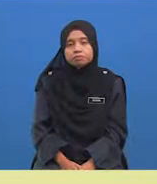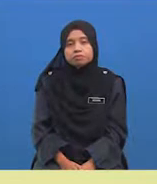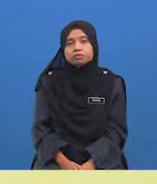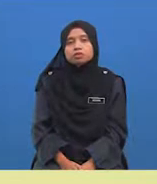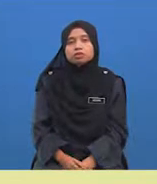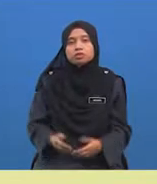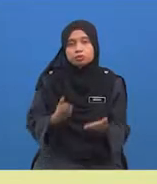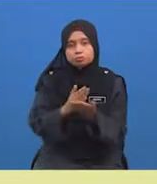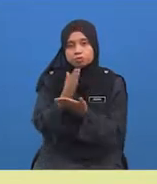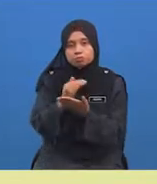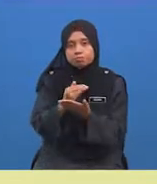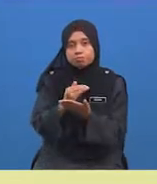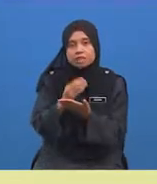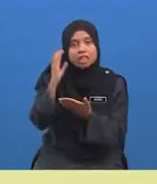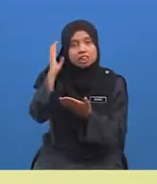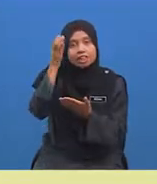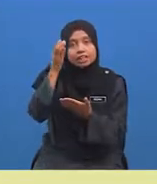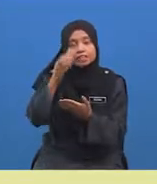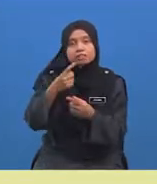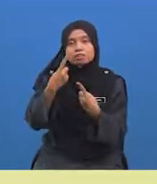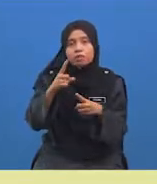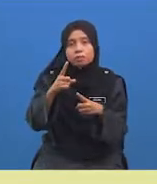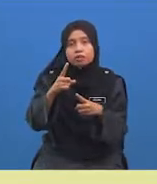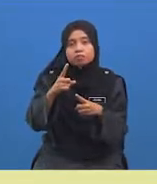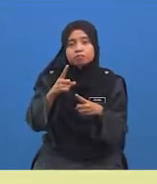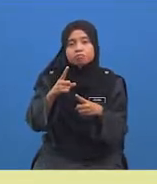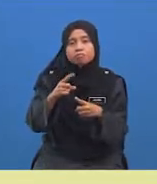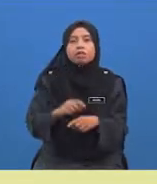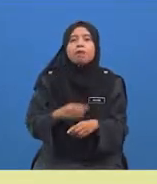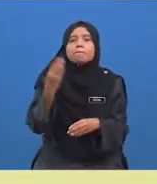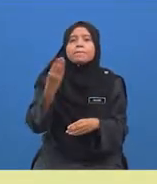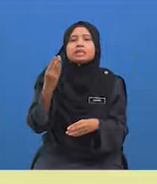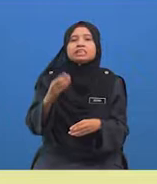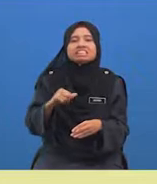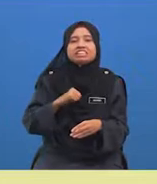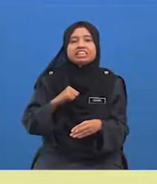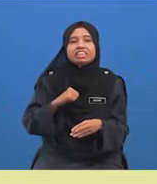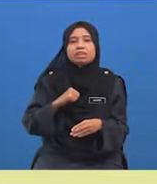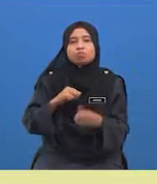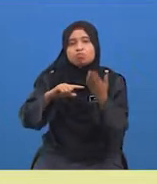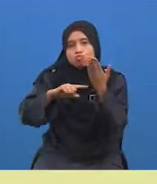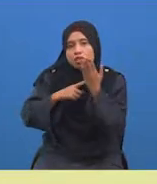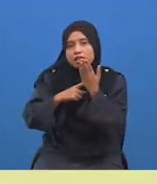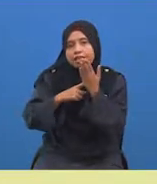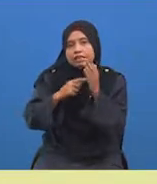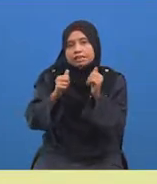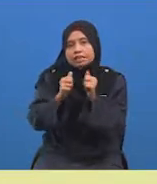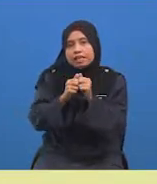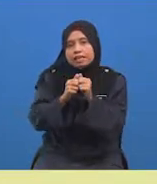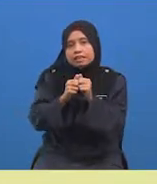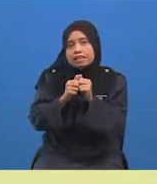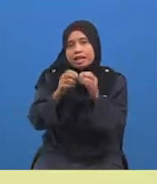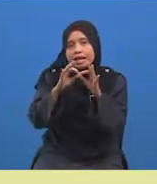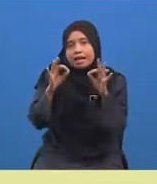Berikut ialah cadangan jawapan. Sebelum itu, biasakan diri pelajar memulakan jawapan dengan